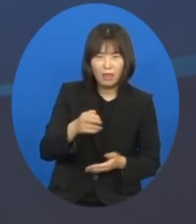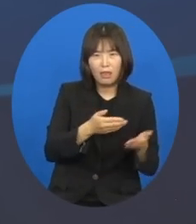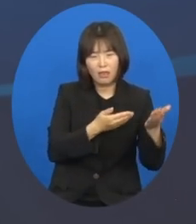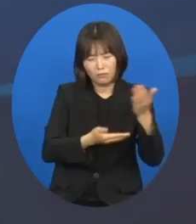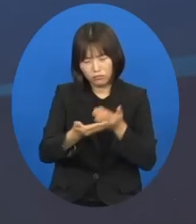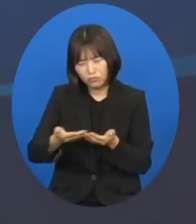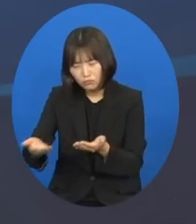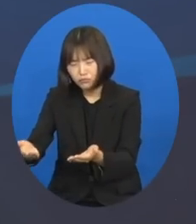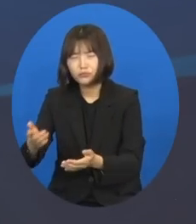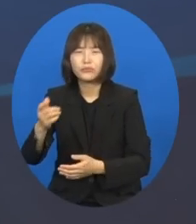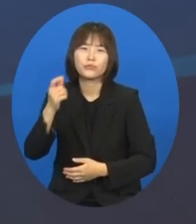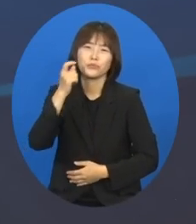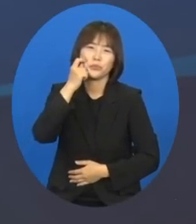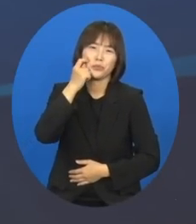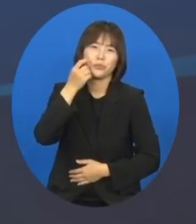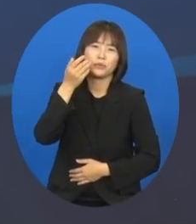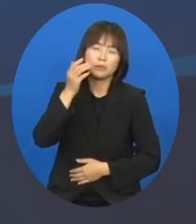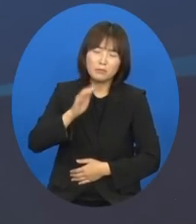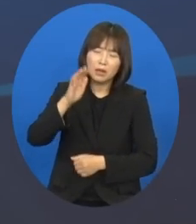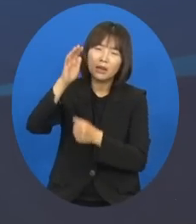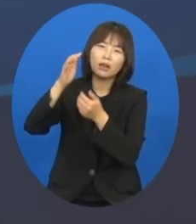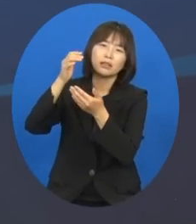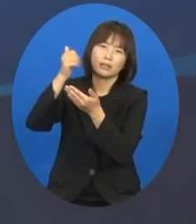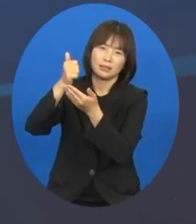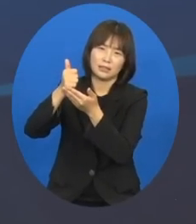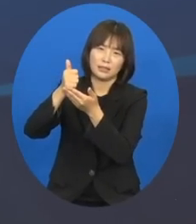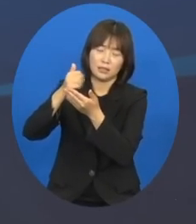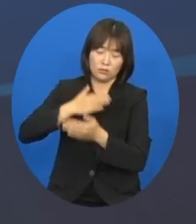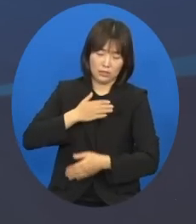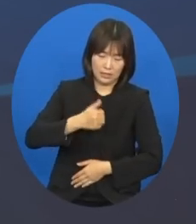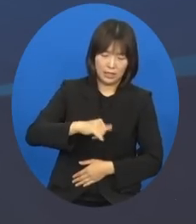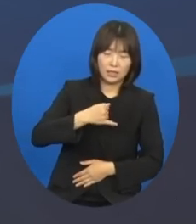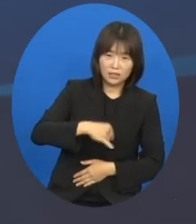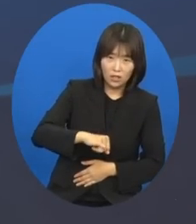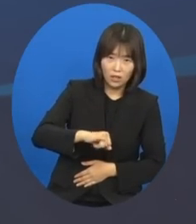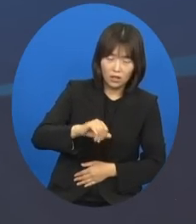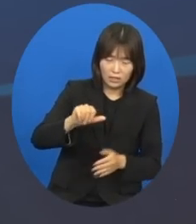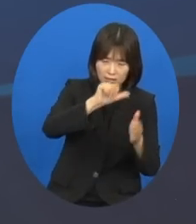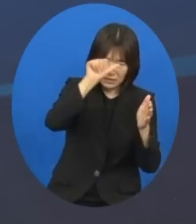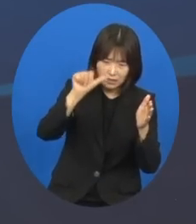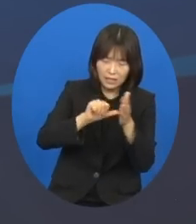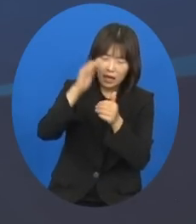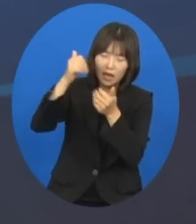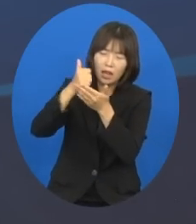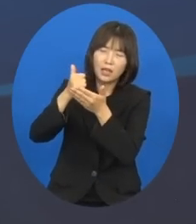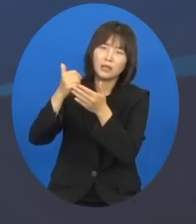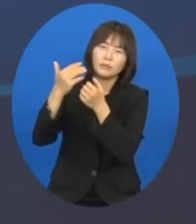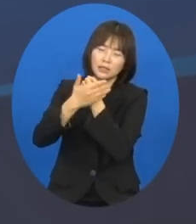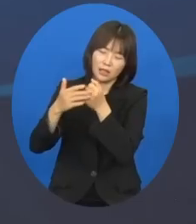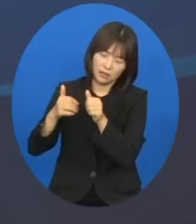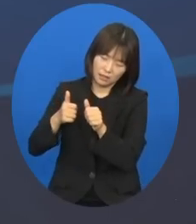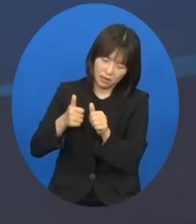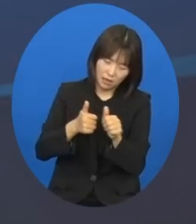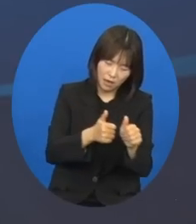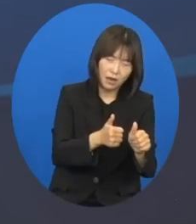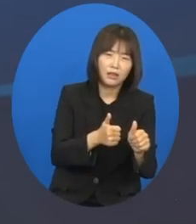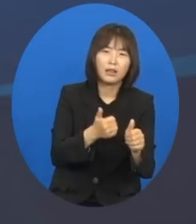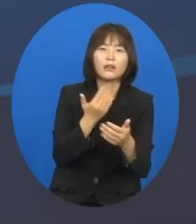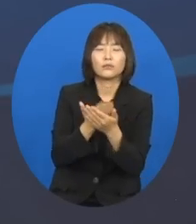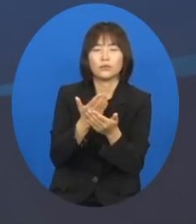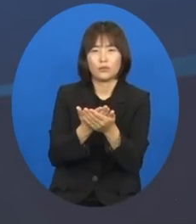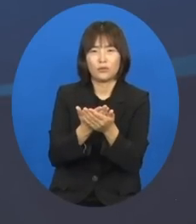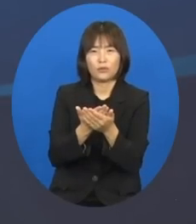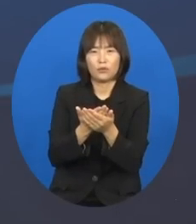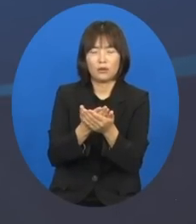하나님 제가 구하오니 우리 자녀의 인생길에 하나님의 은혜가 따라다니게 해 주세요 최고의